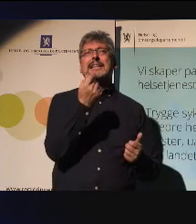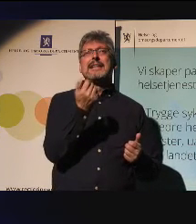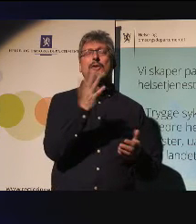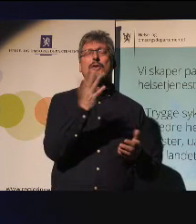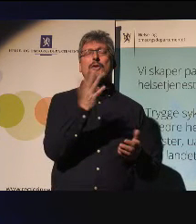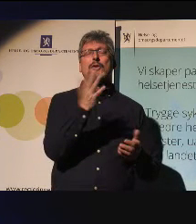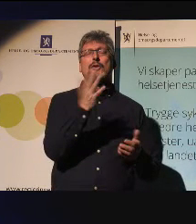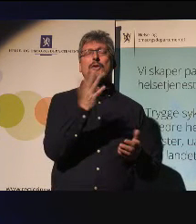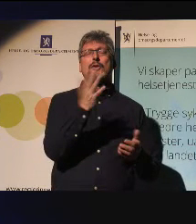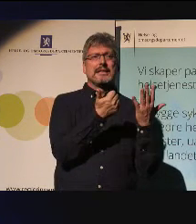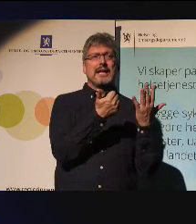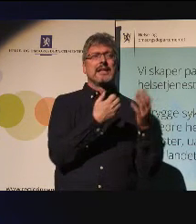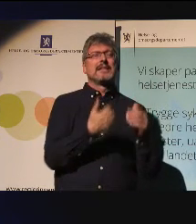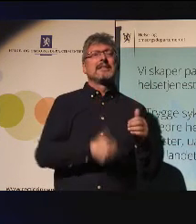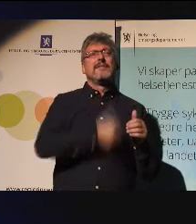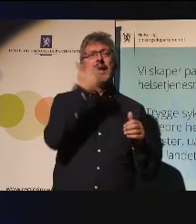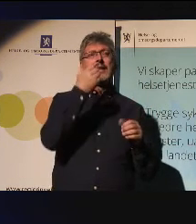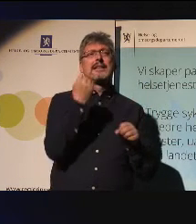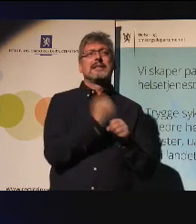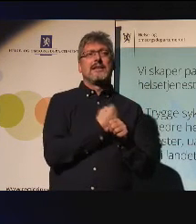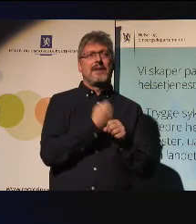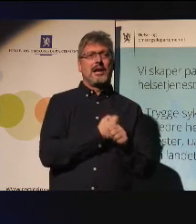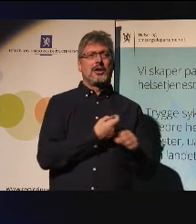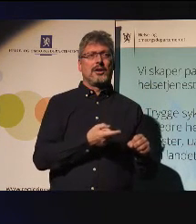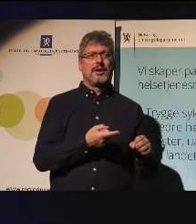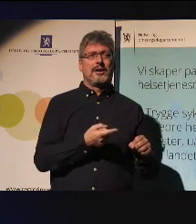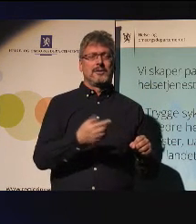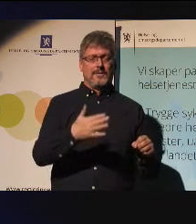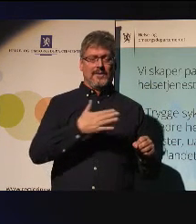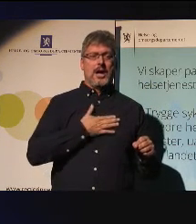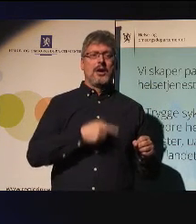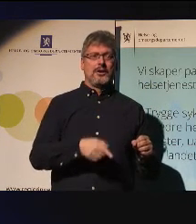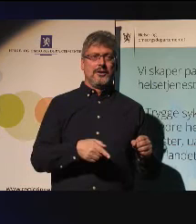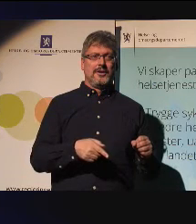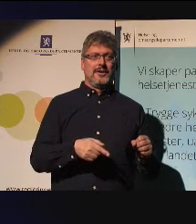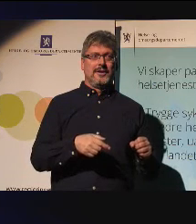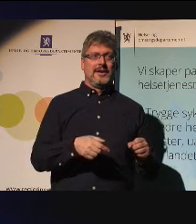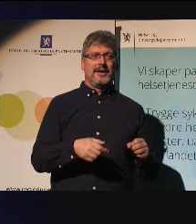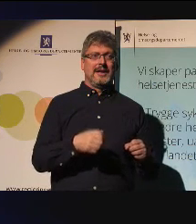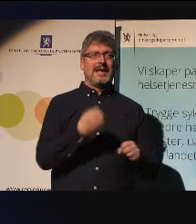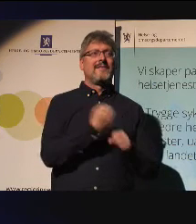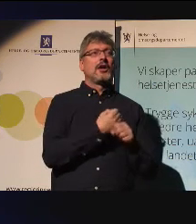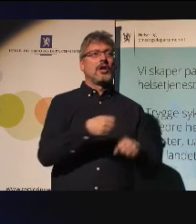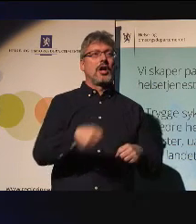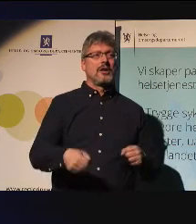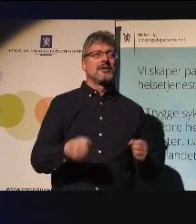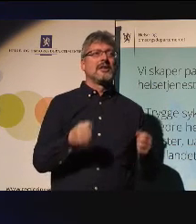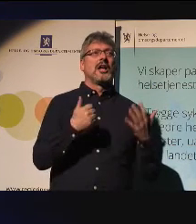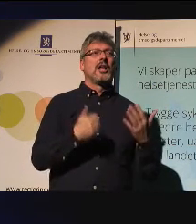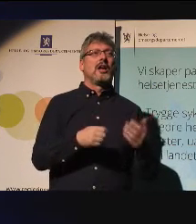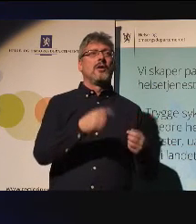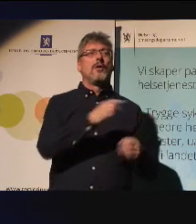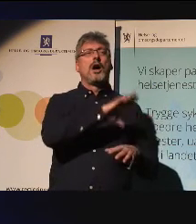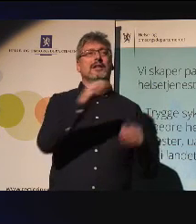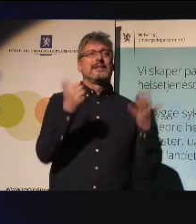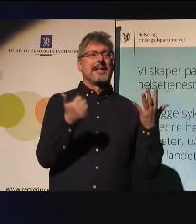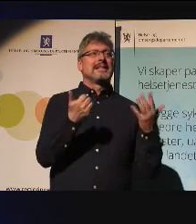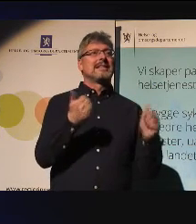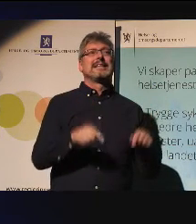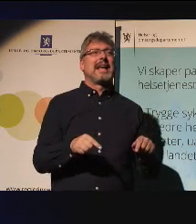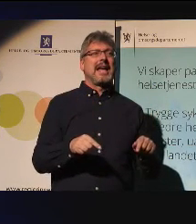6 viktigste verktøyene som vi har i verktøykassen vår. Og alle de 6 er universal